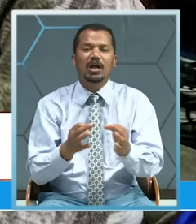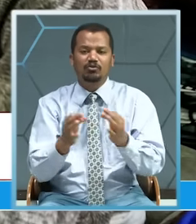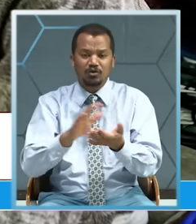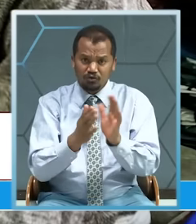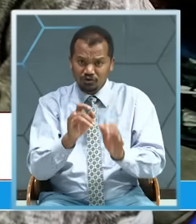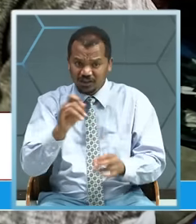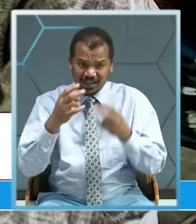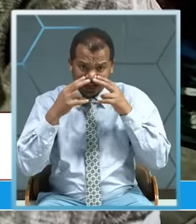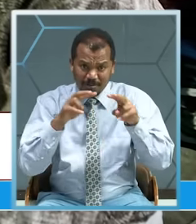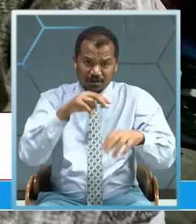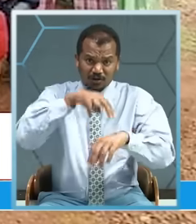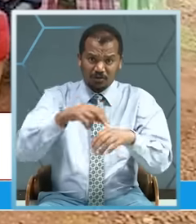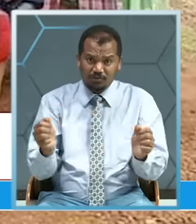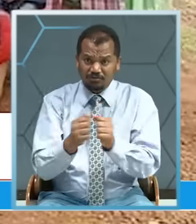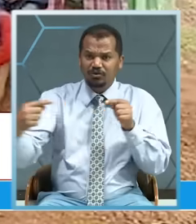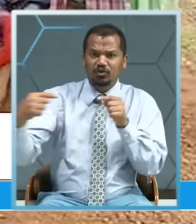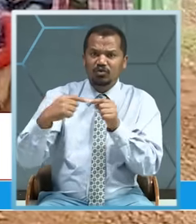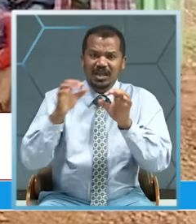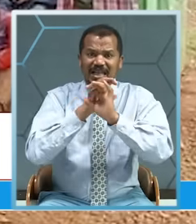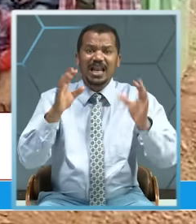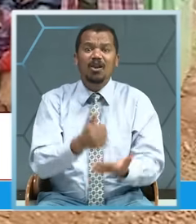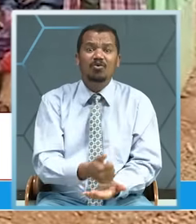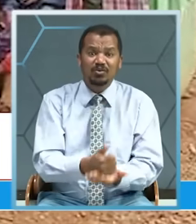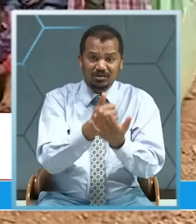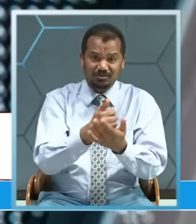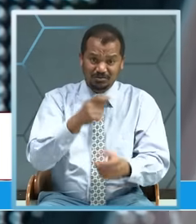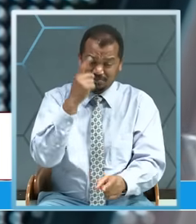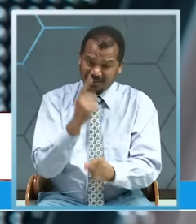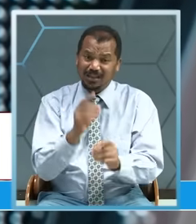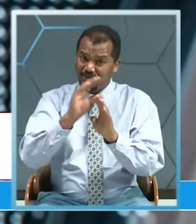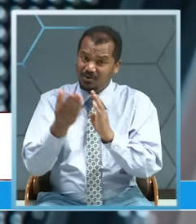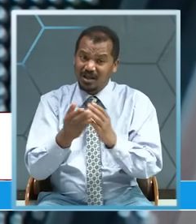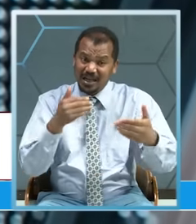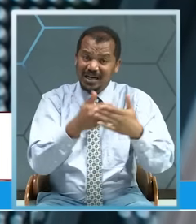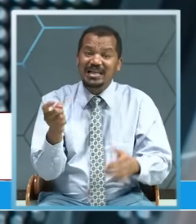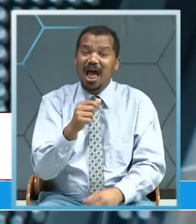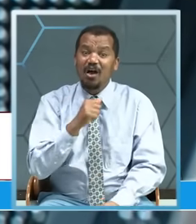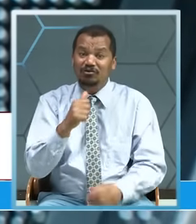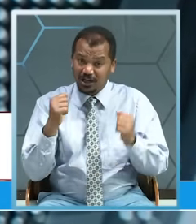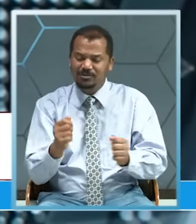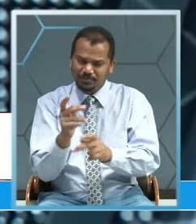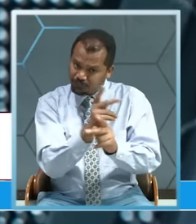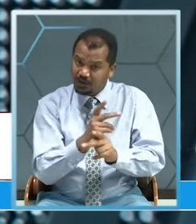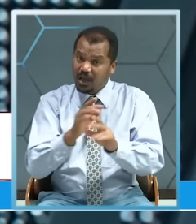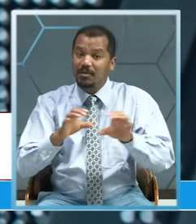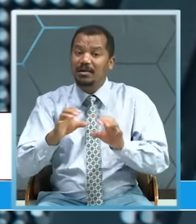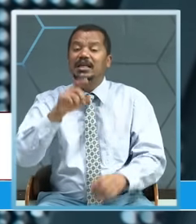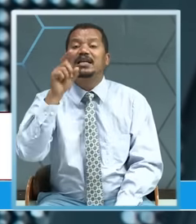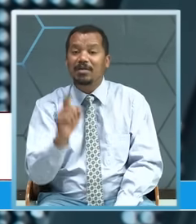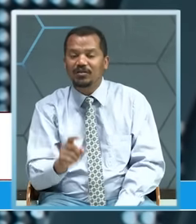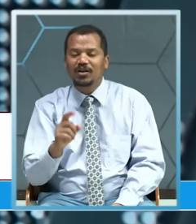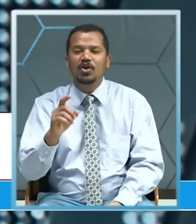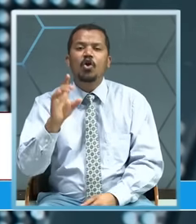ገልጿል። ይሁን እንጂ ከሚመለከተው ተቋም ጋር ግንኙነት የሌለው እርዳታ በተገቢው ሁኔታ ተደራሽ ላይሆን ስለሚችል ጥንቃቄ